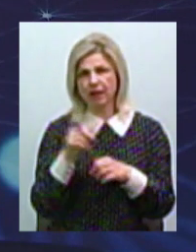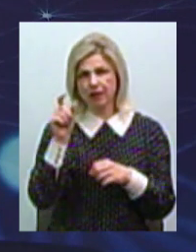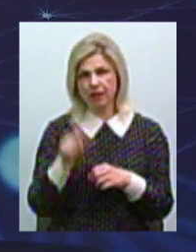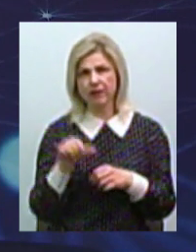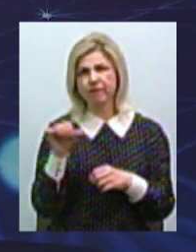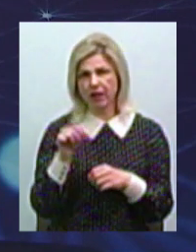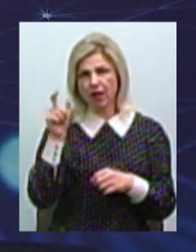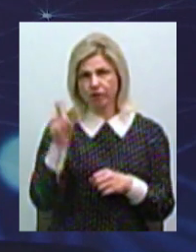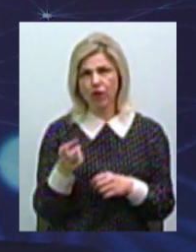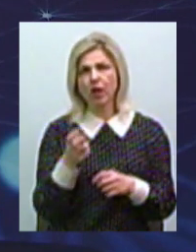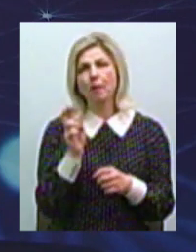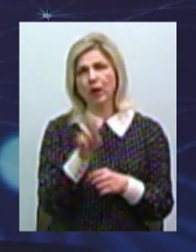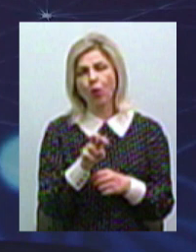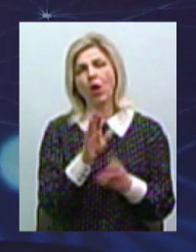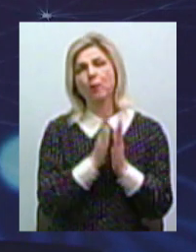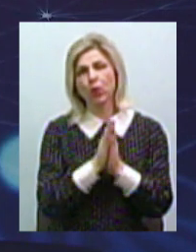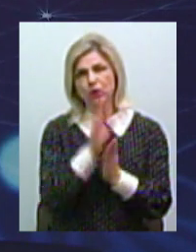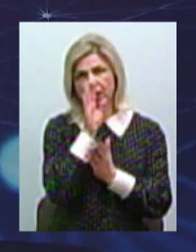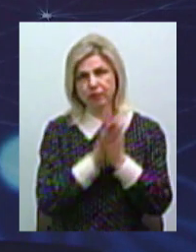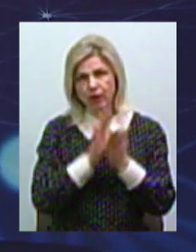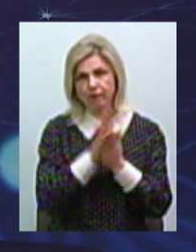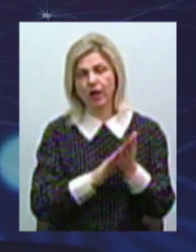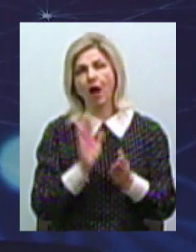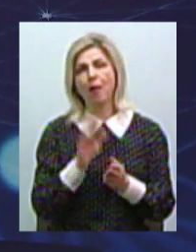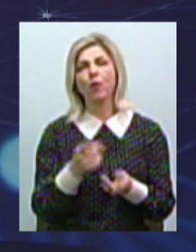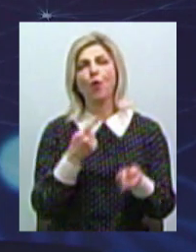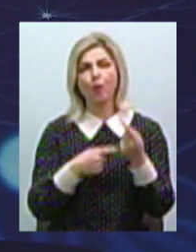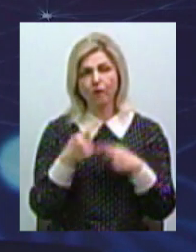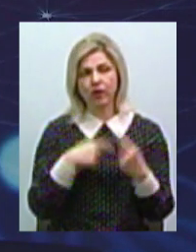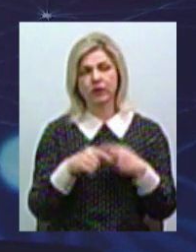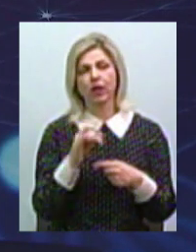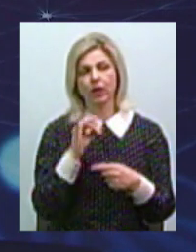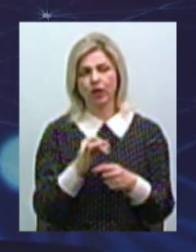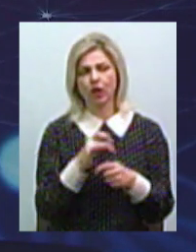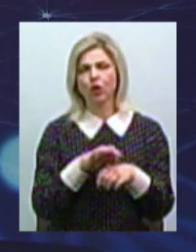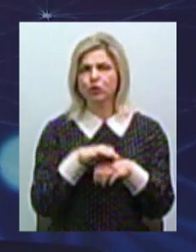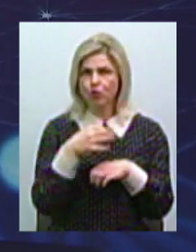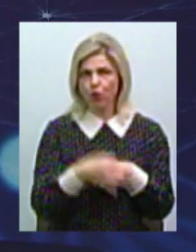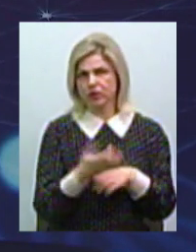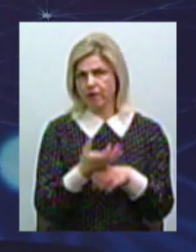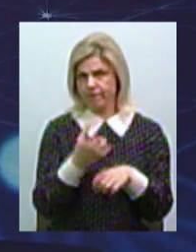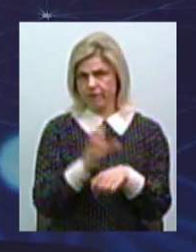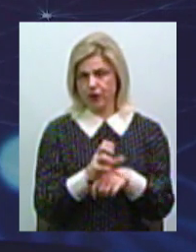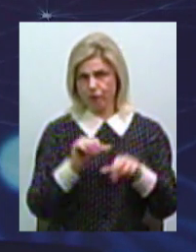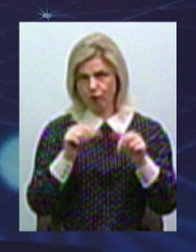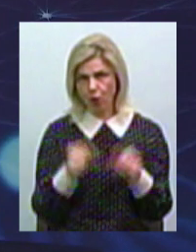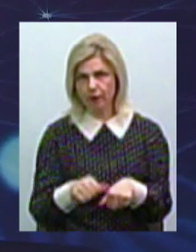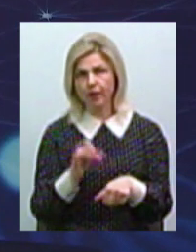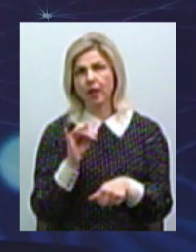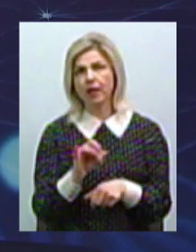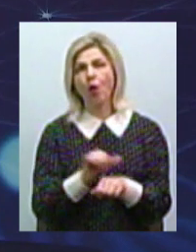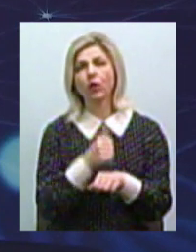будь ласка, да, як правило, така в нього поведінка, а потім повертається знову і знову ще в жорсткішій формі. Так от, одне з головних